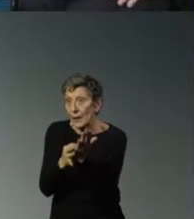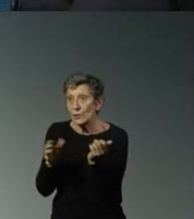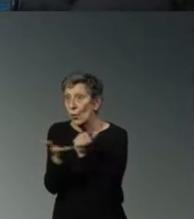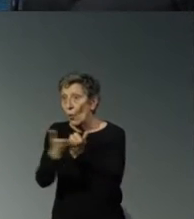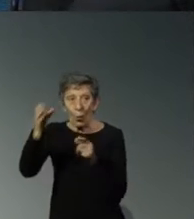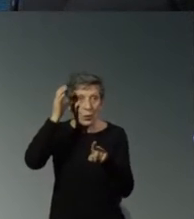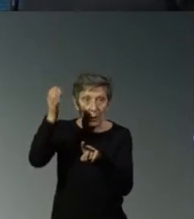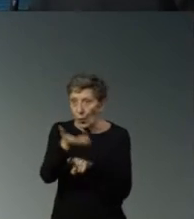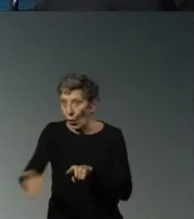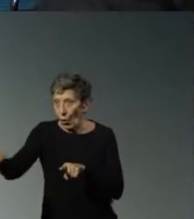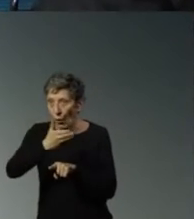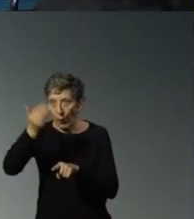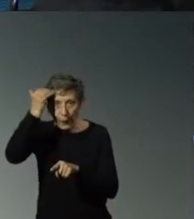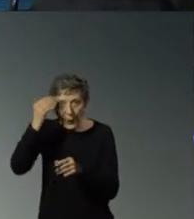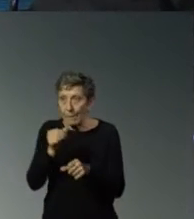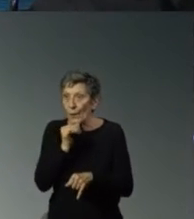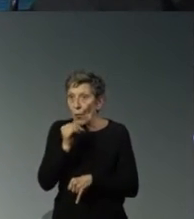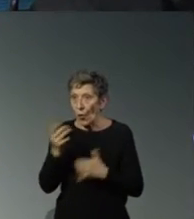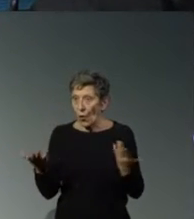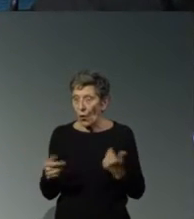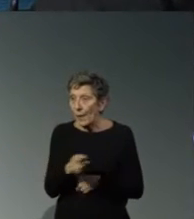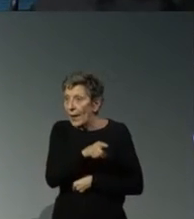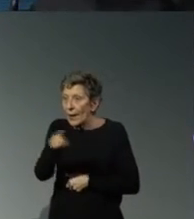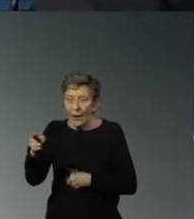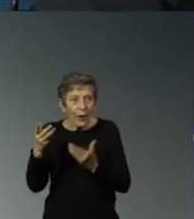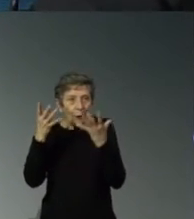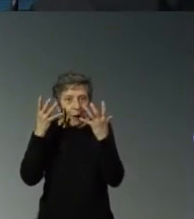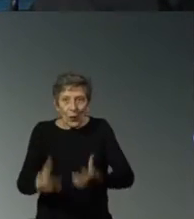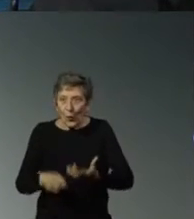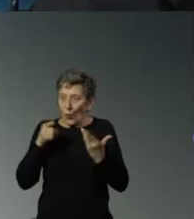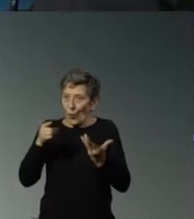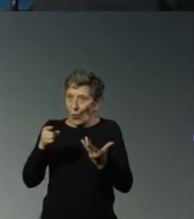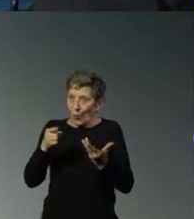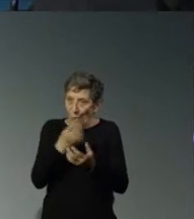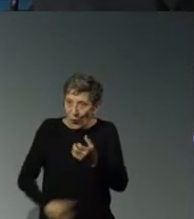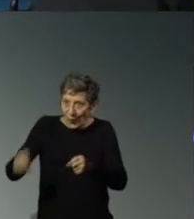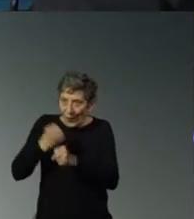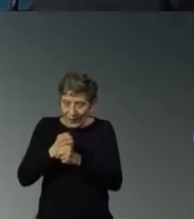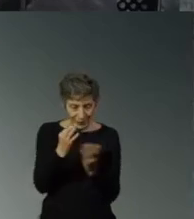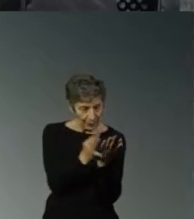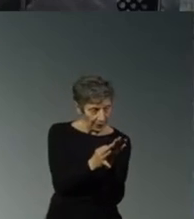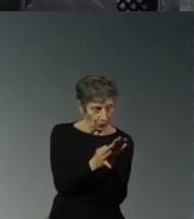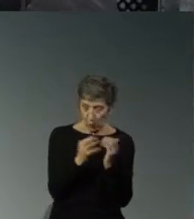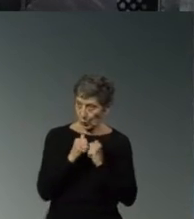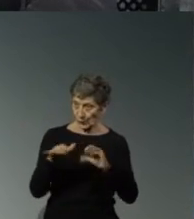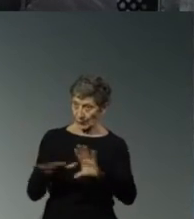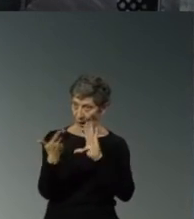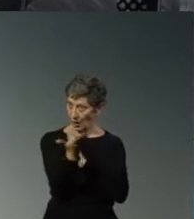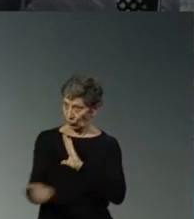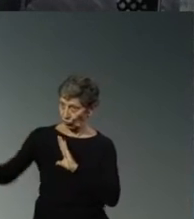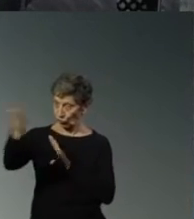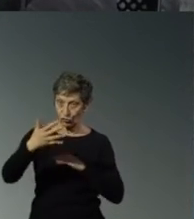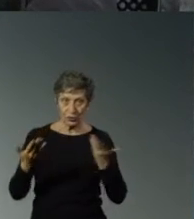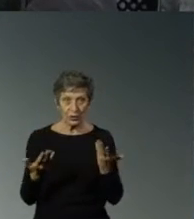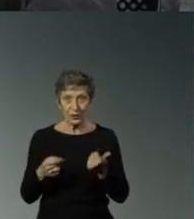et conceptrices, et comme ils ne la connaissent pas encore, justement, ils veulent un peu la faire à leur image. Or, c'est jamais qu'une application. Donc ils vont se demander s'ils